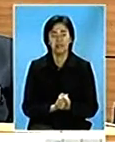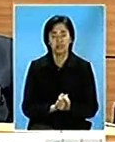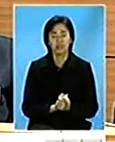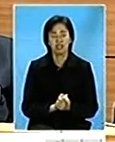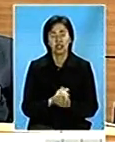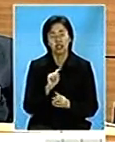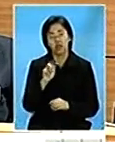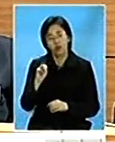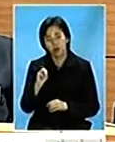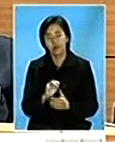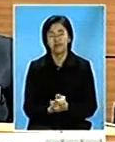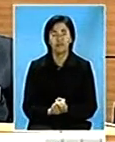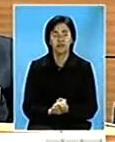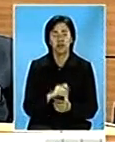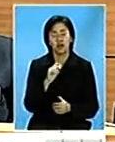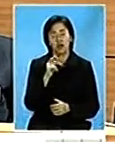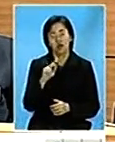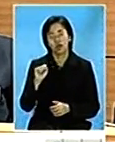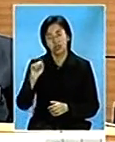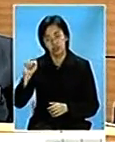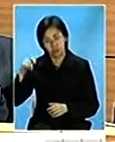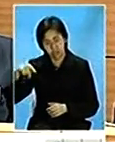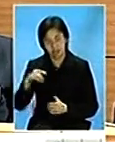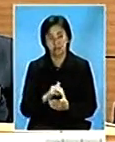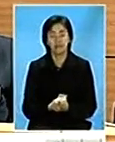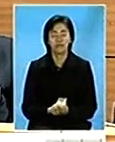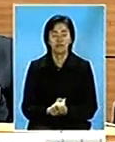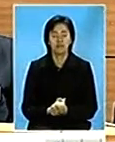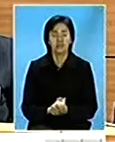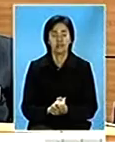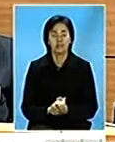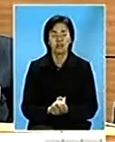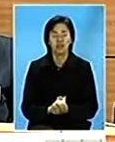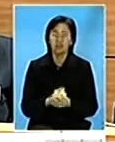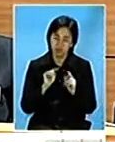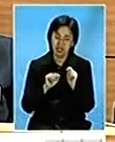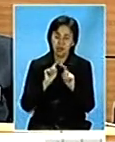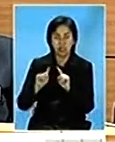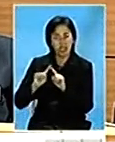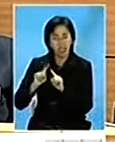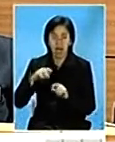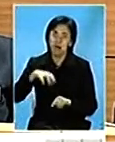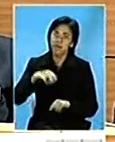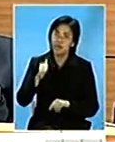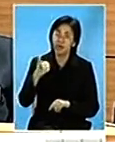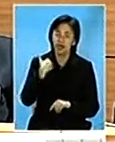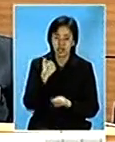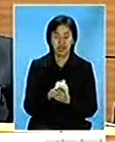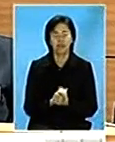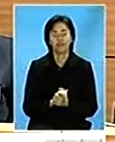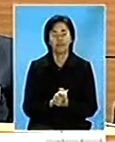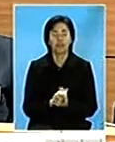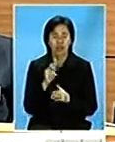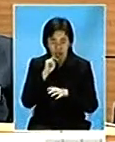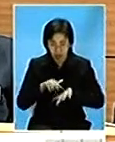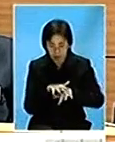อยโคกศรีสุพรรณแล้วก็อีก 3-4 ตำบลก็อำเภอเมืองคือผ่านทาง